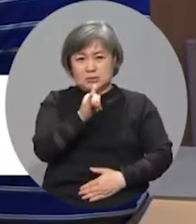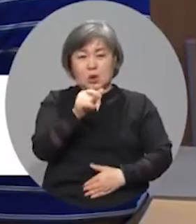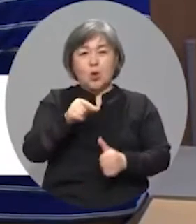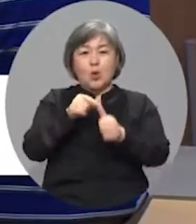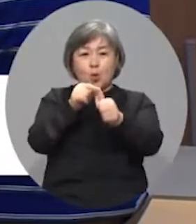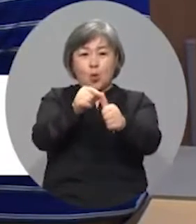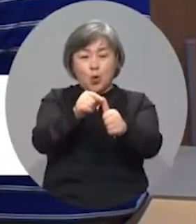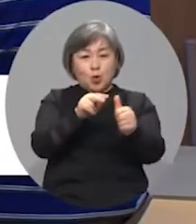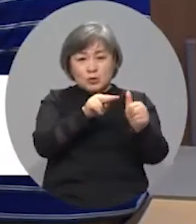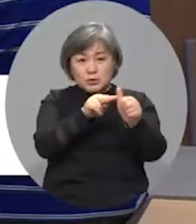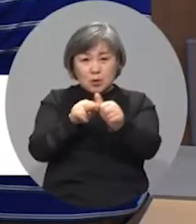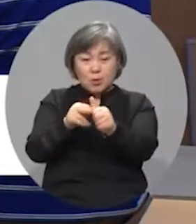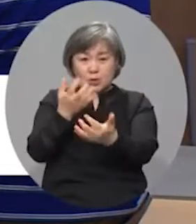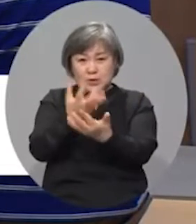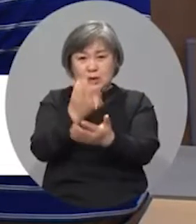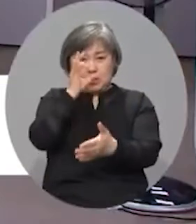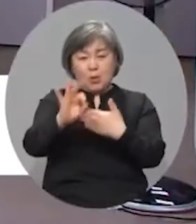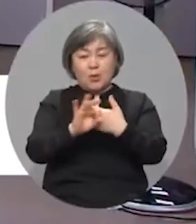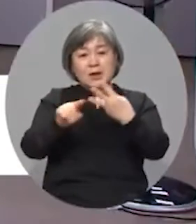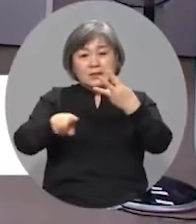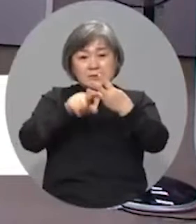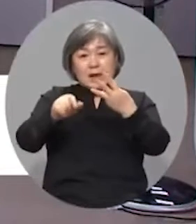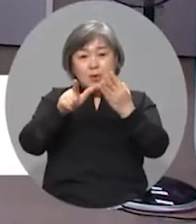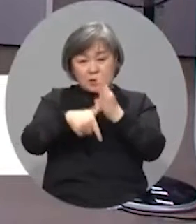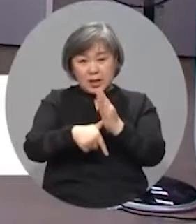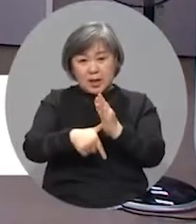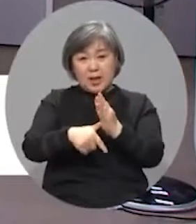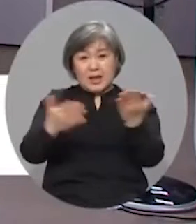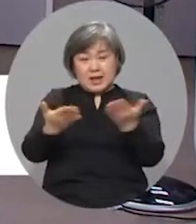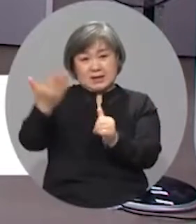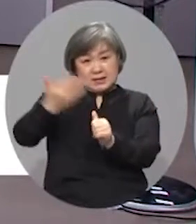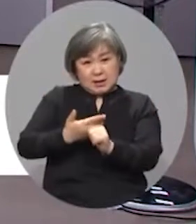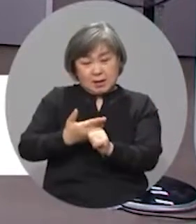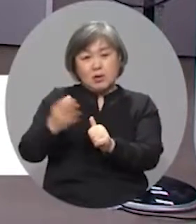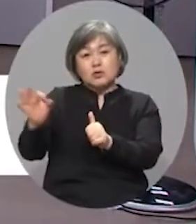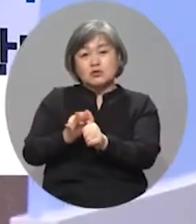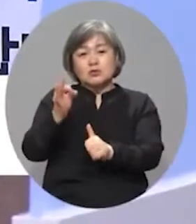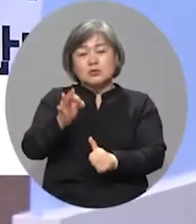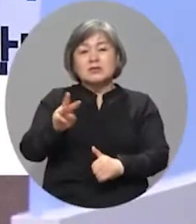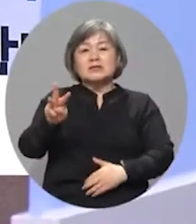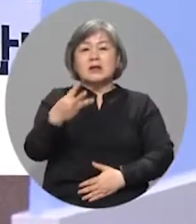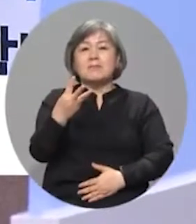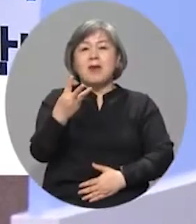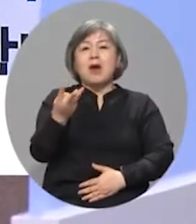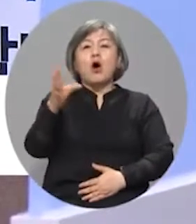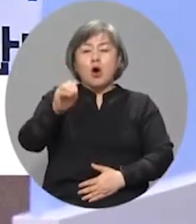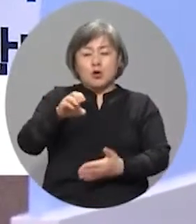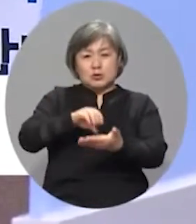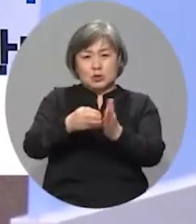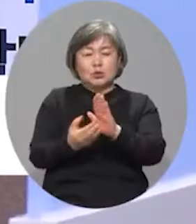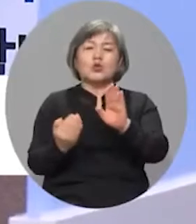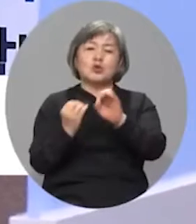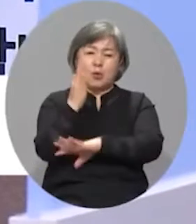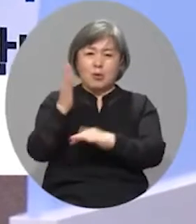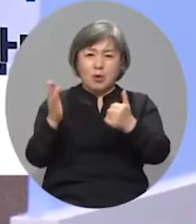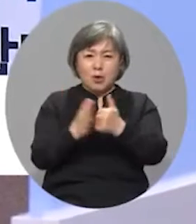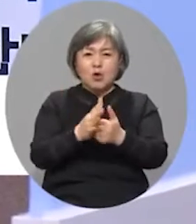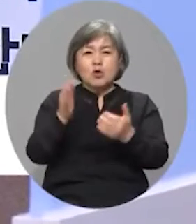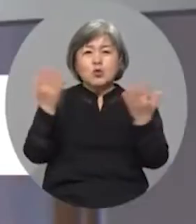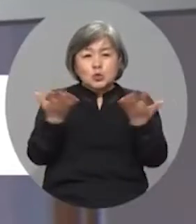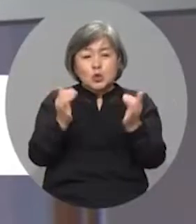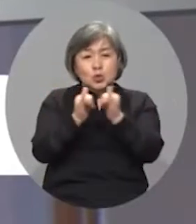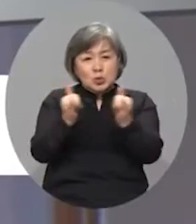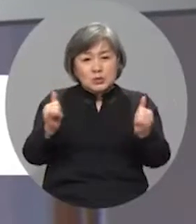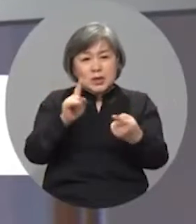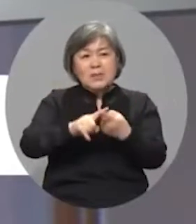자료에 따르면 지난 3월 돈에 실업급여 지급액은 384 뭐 개원 수급자는 2만 4천 5백여 명으로